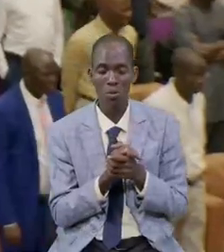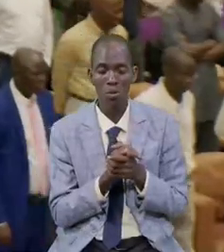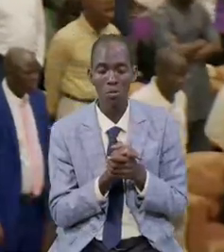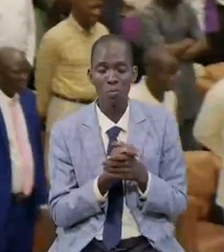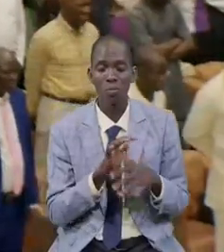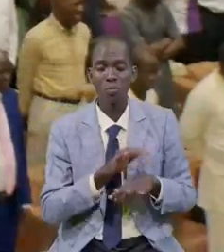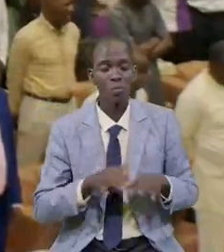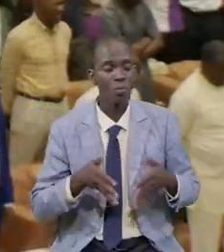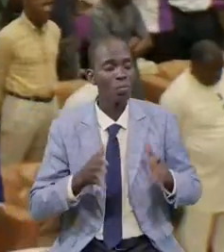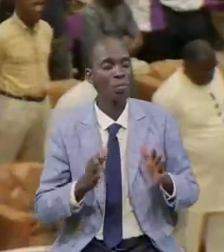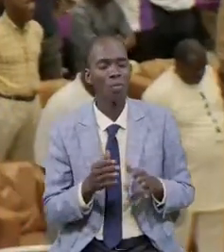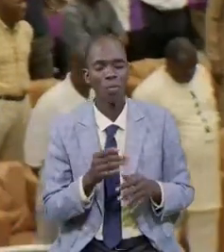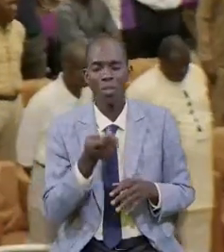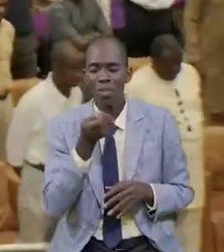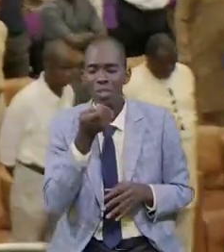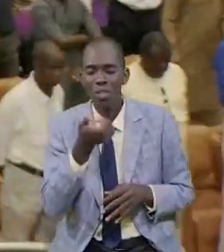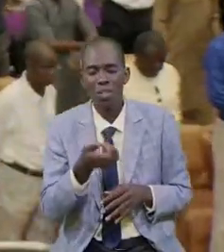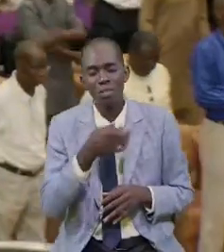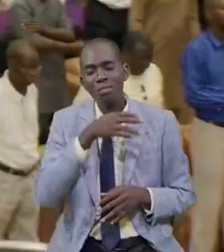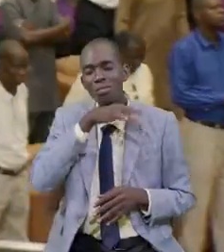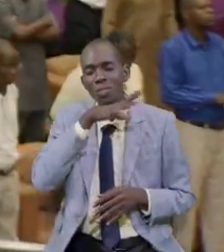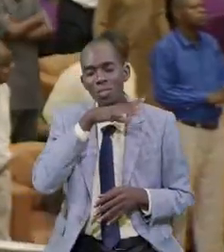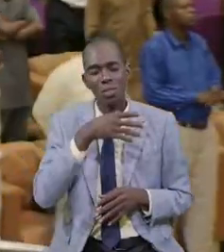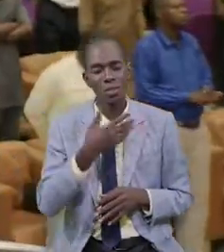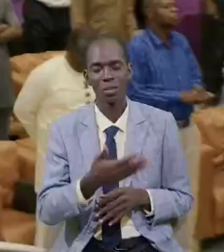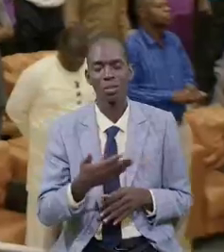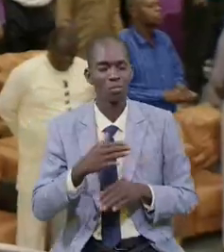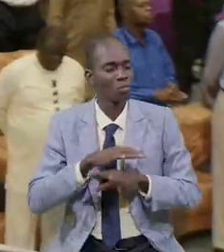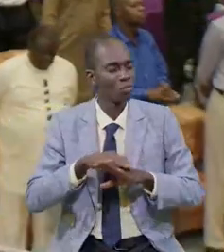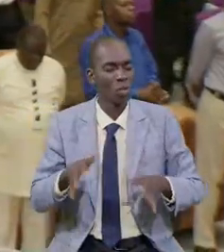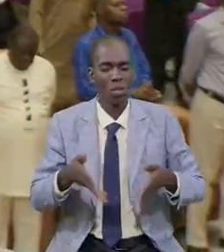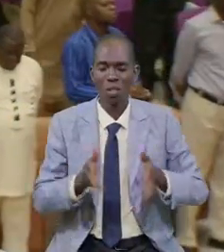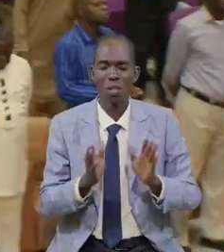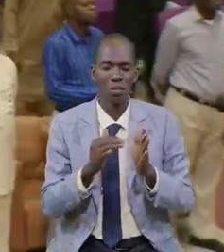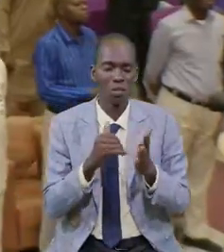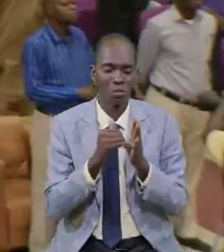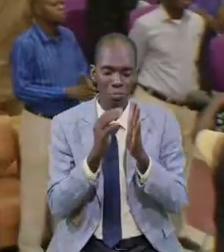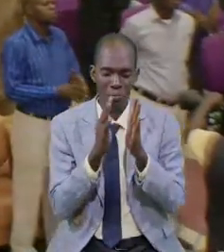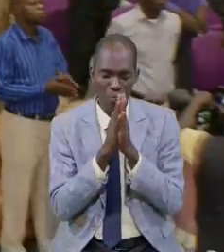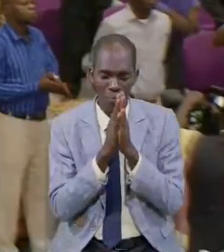une petite iniquité, ne permettez jamais cela.